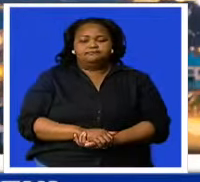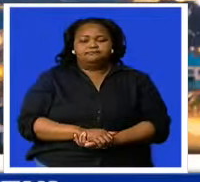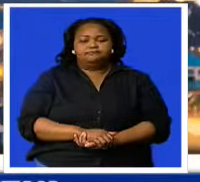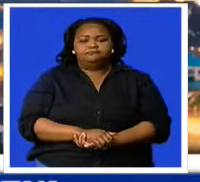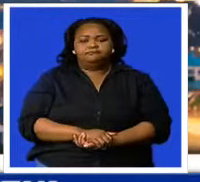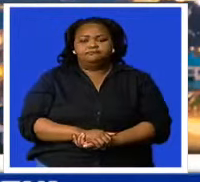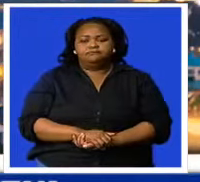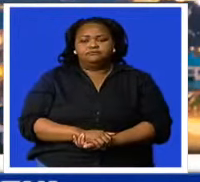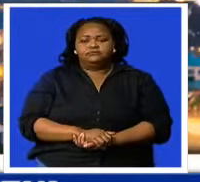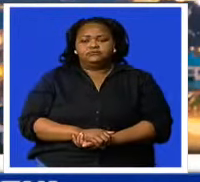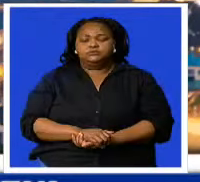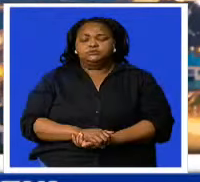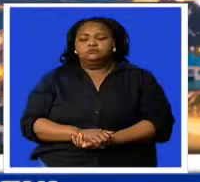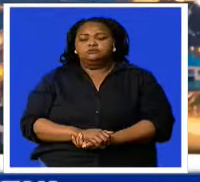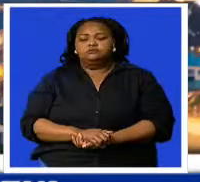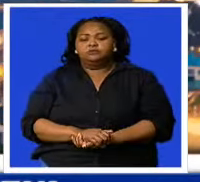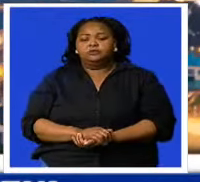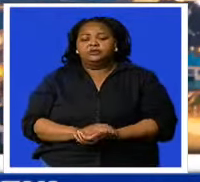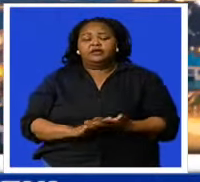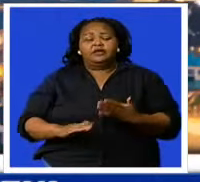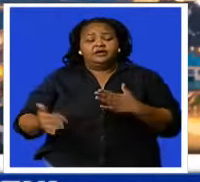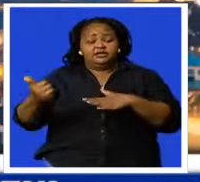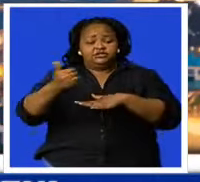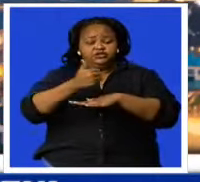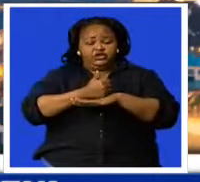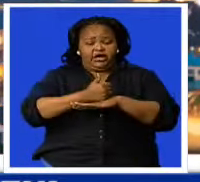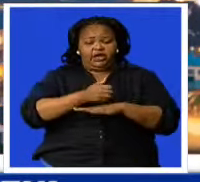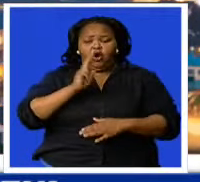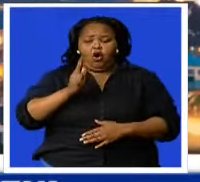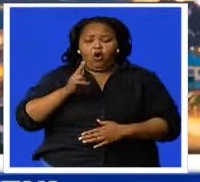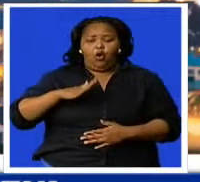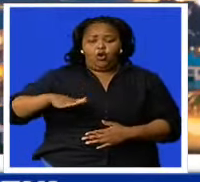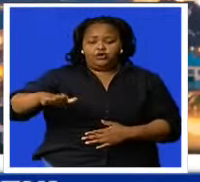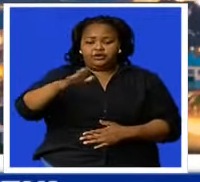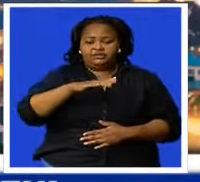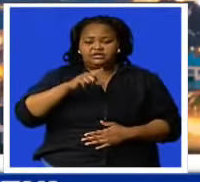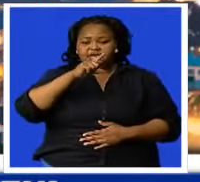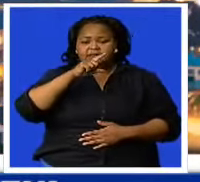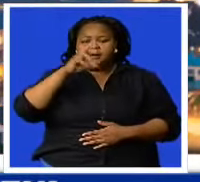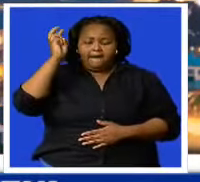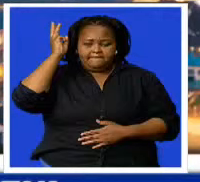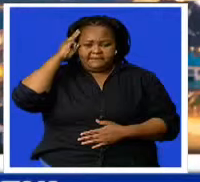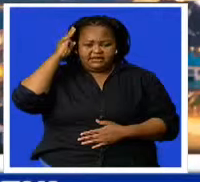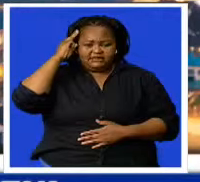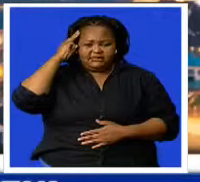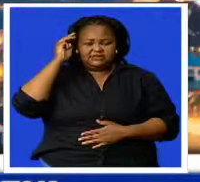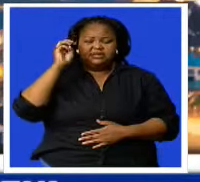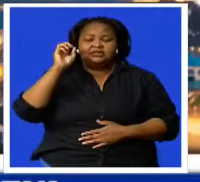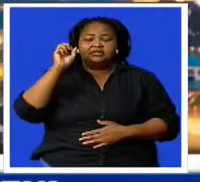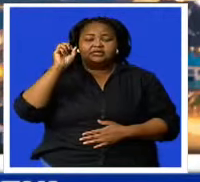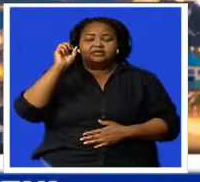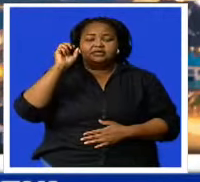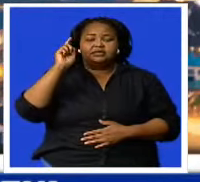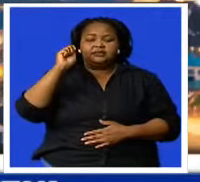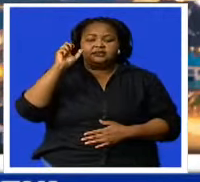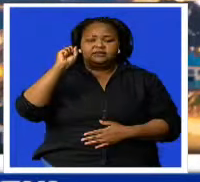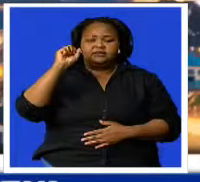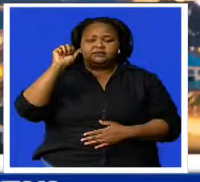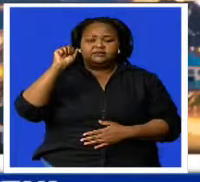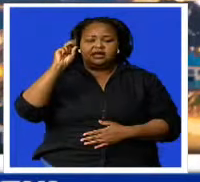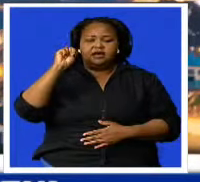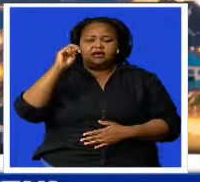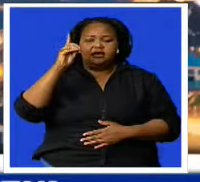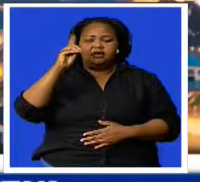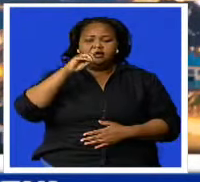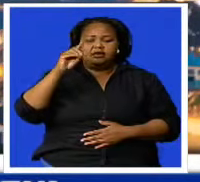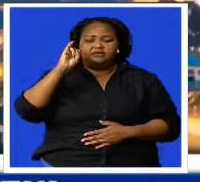Umphathi wesifundza sakaHoho umntwana nkosi Tanzile uthi ke sive semaSwati asigcine siphephile kulomkhuhlane iCOVID-19 kakhulu